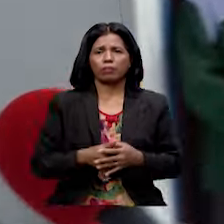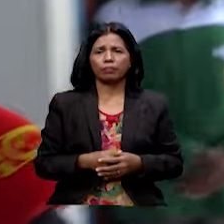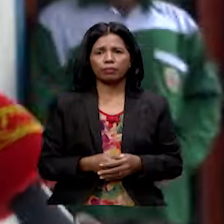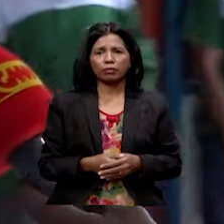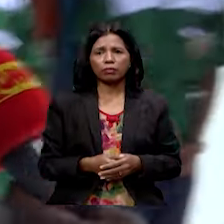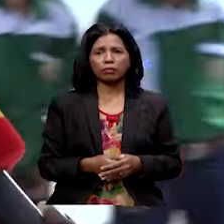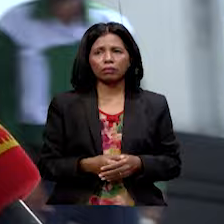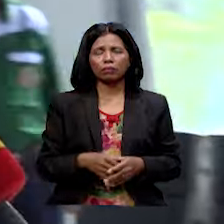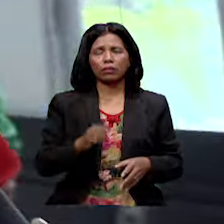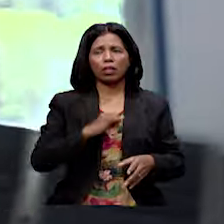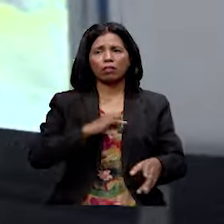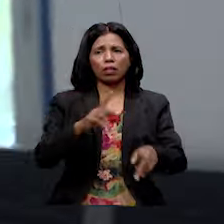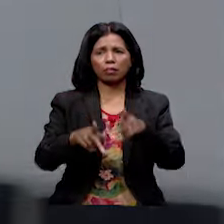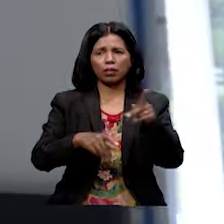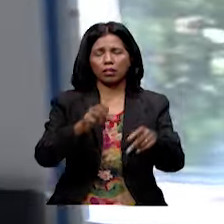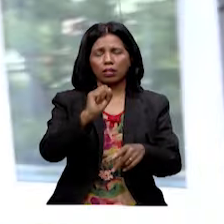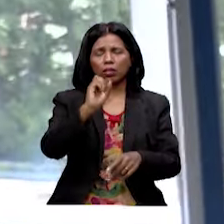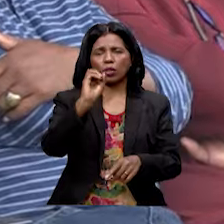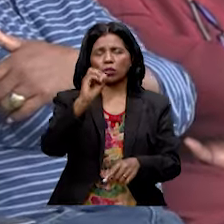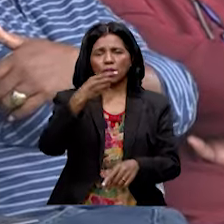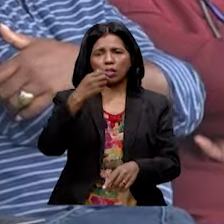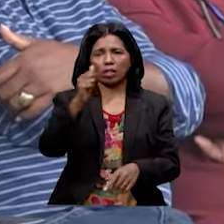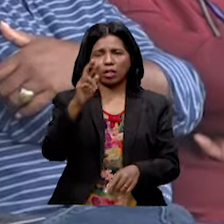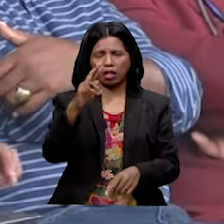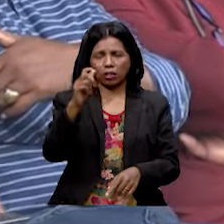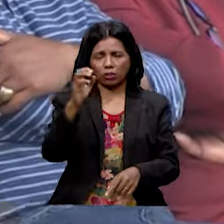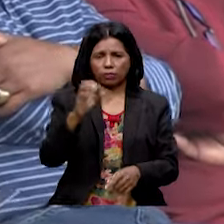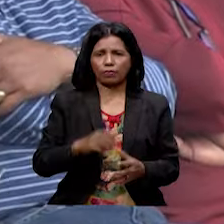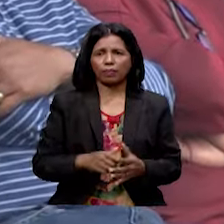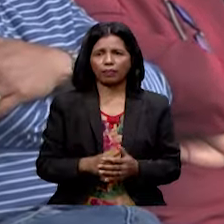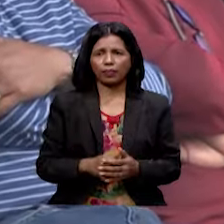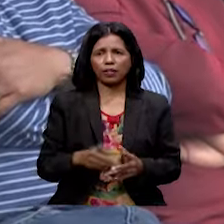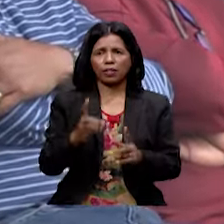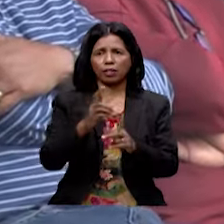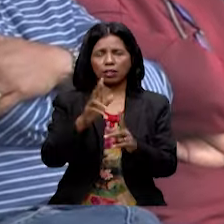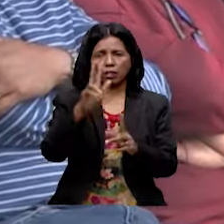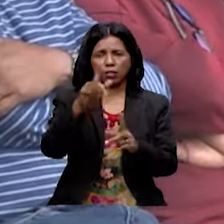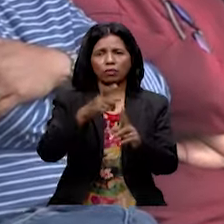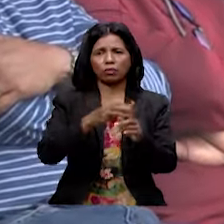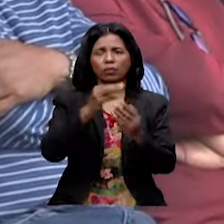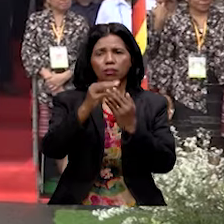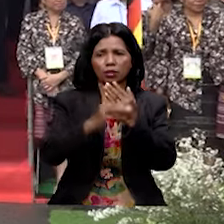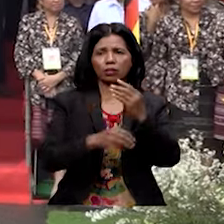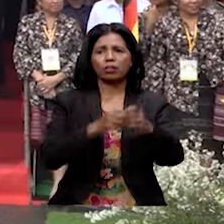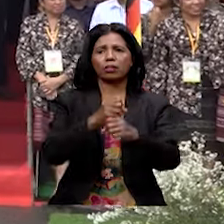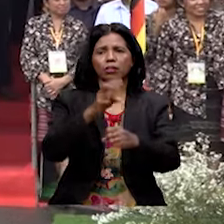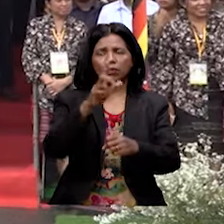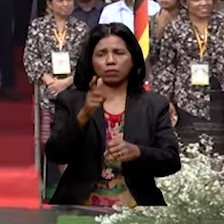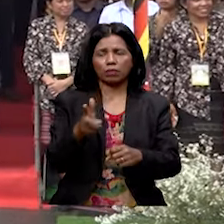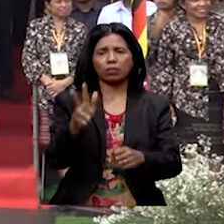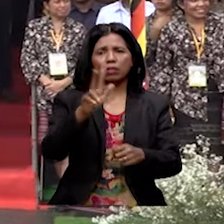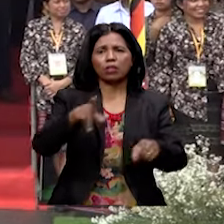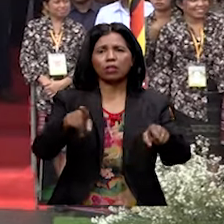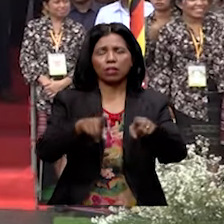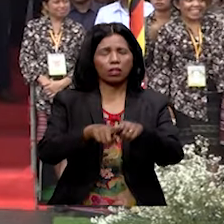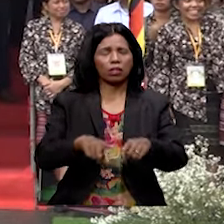Hau ne suartu ne, suartu kedua. Loron tulu fulan marsu tinan riung rua ruan lu resin tolu, nudar lorong nasional veteranu,